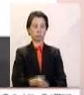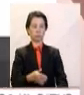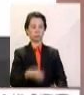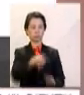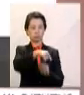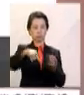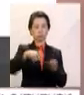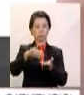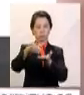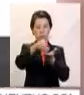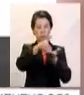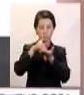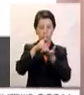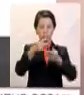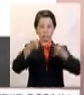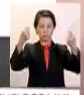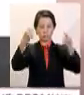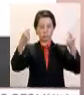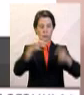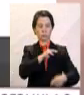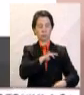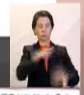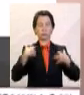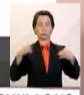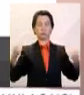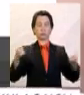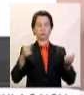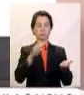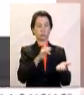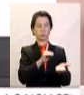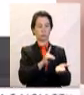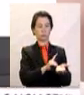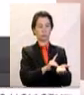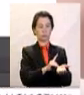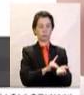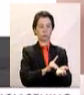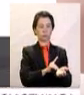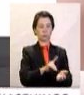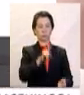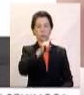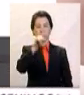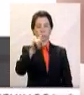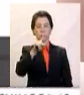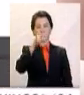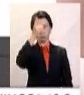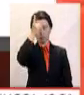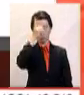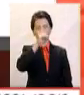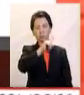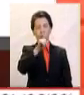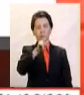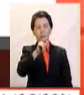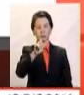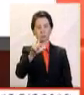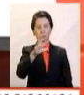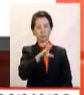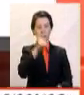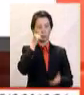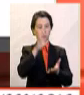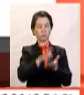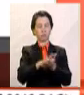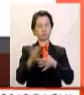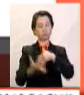Suasana Deepavali masih disambut justru Menteri Kesihatan Dr. Dr. Zulkifli Ahmad dan isteri terus